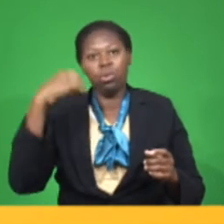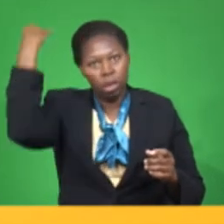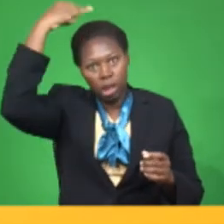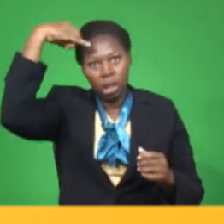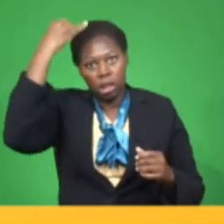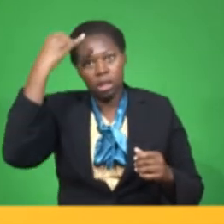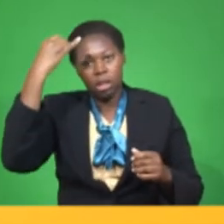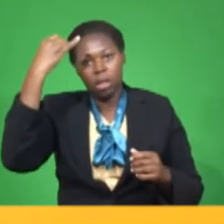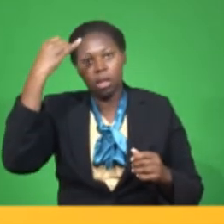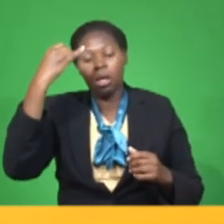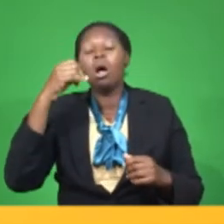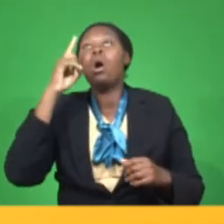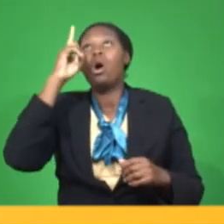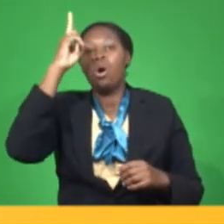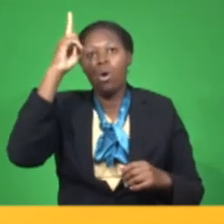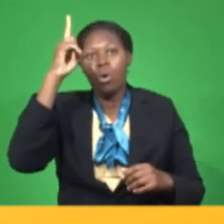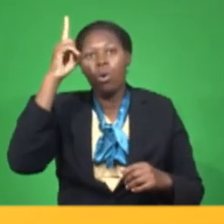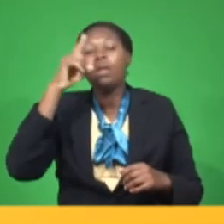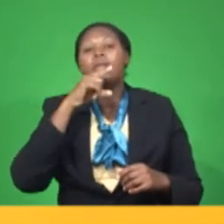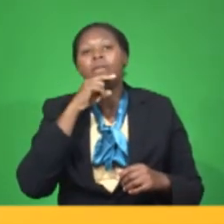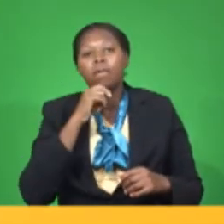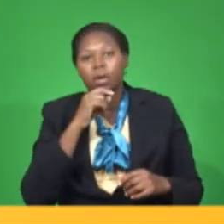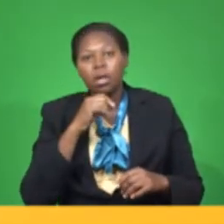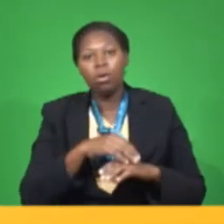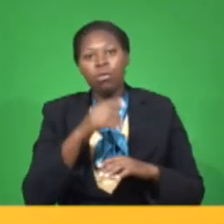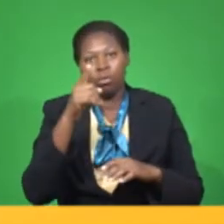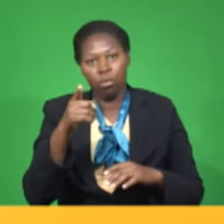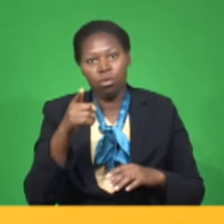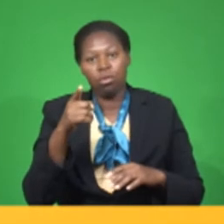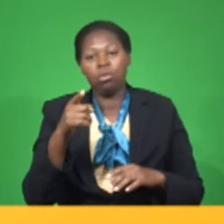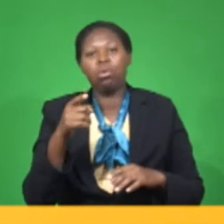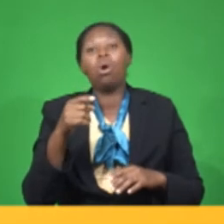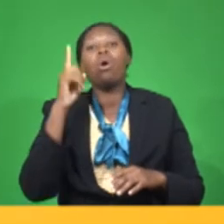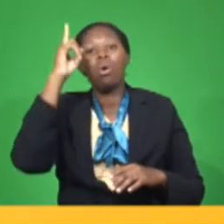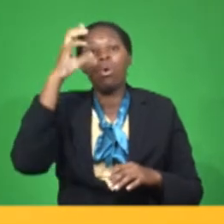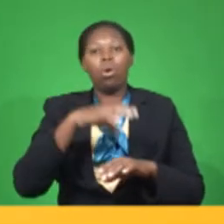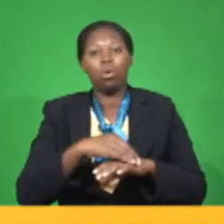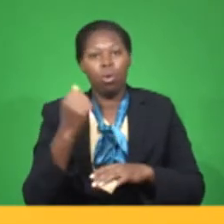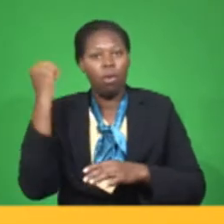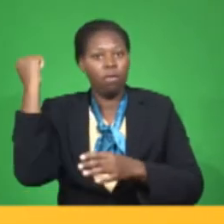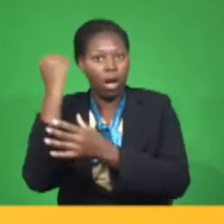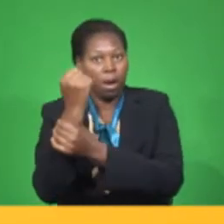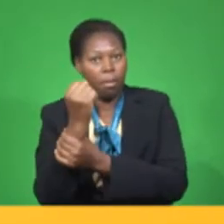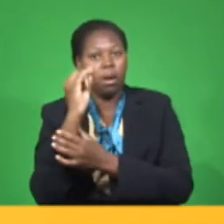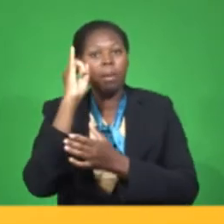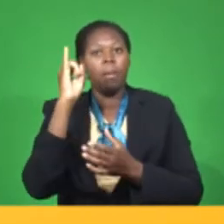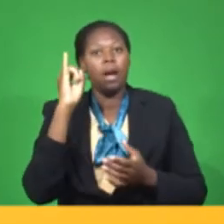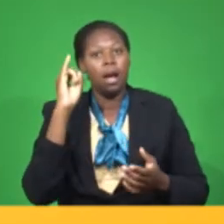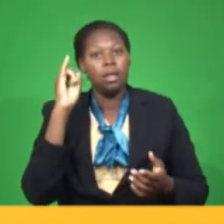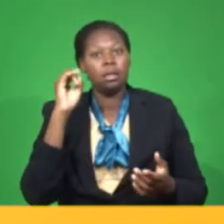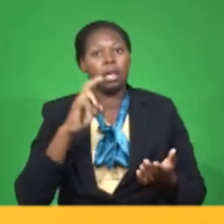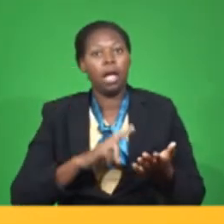enyu, mwari wa Abrahama, mwari wa Isaka, mwari wa Jakobo, wandituma kwa muri, ndiro zita